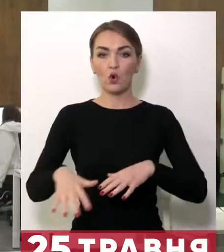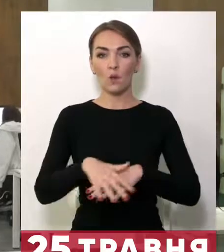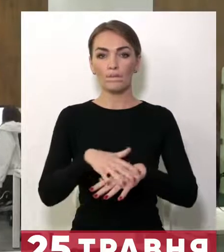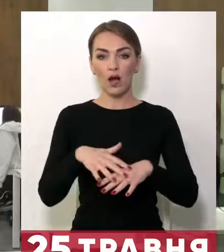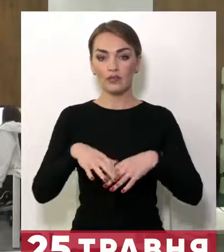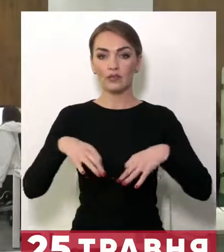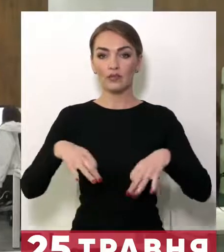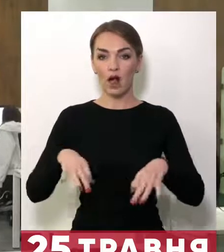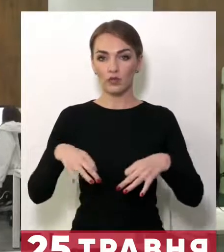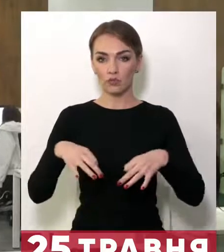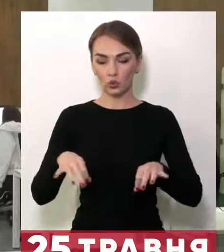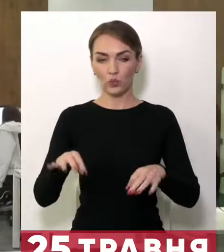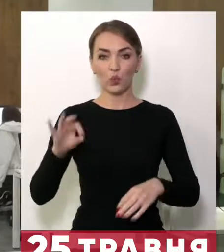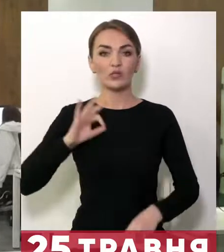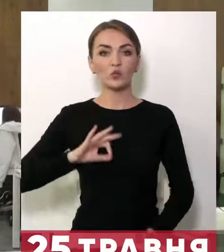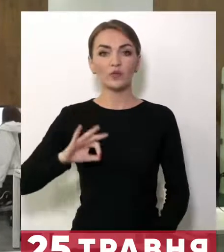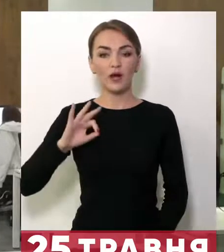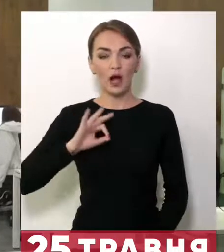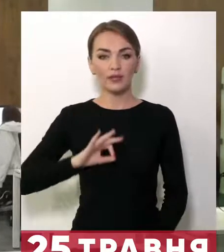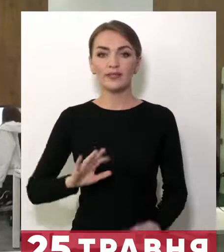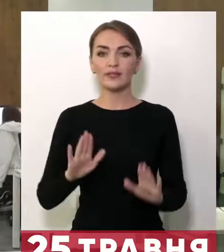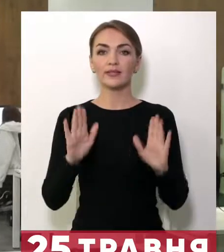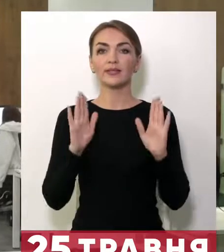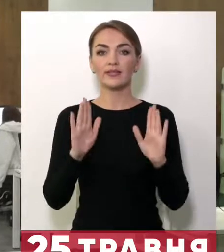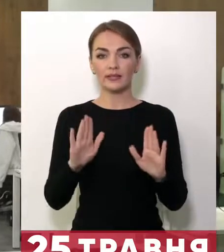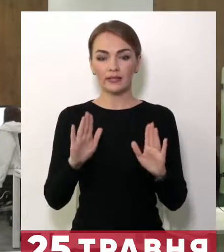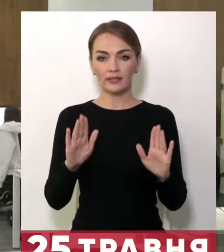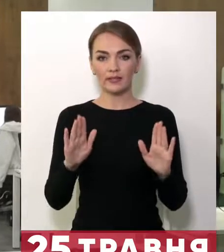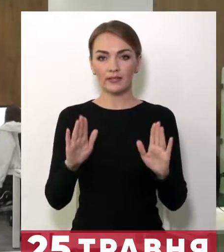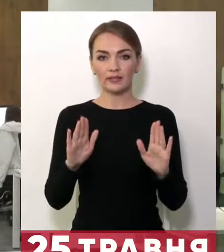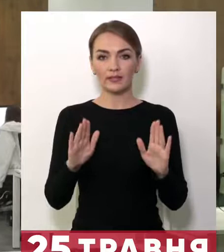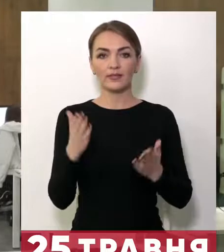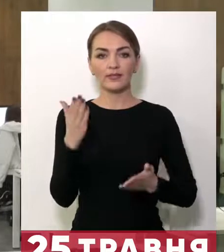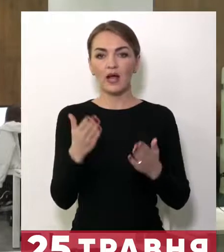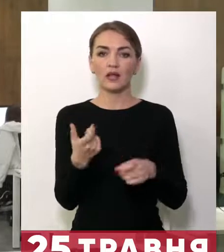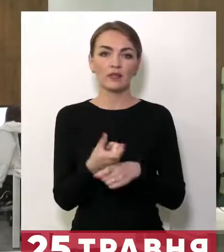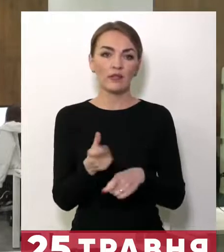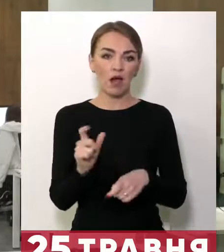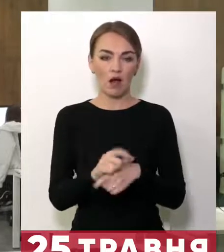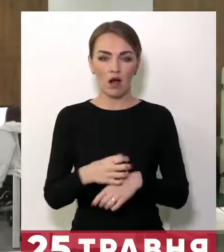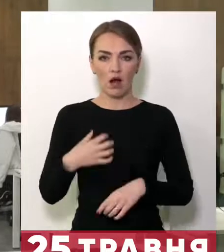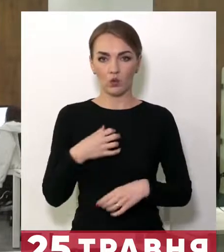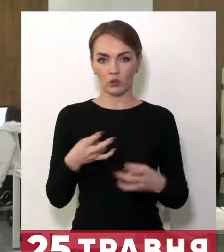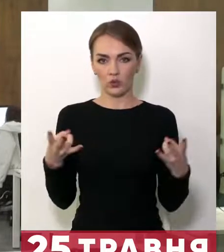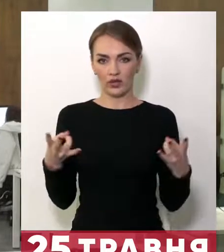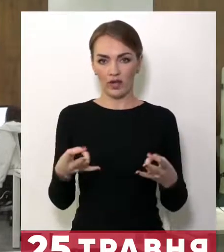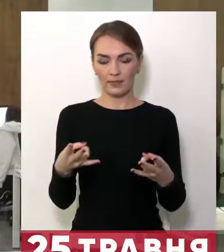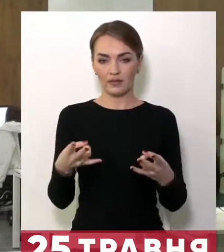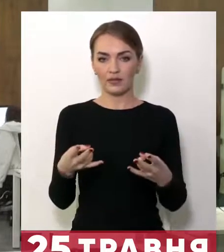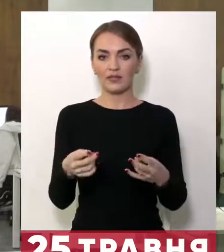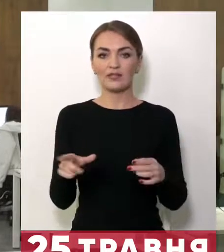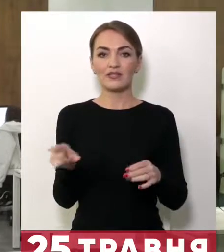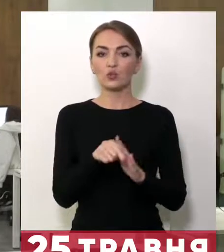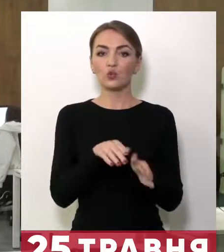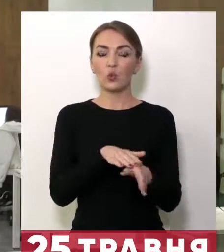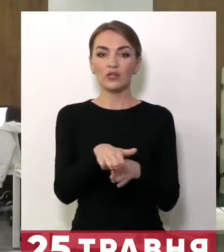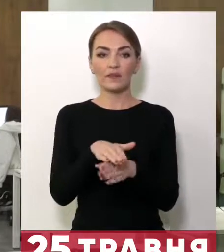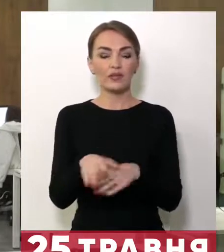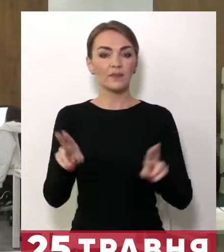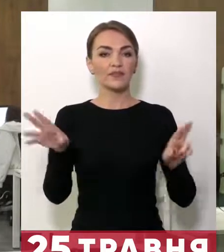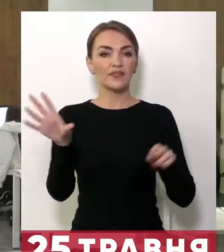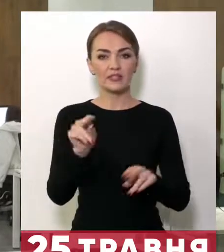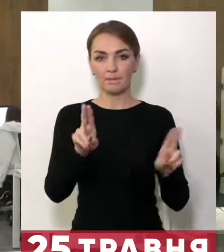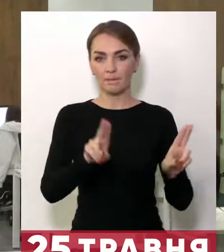Громадським транспортом користуватись тільки за нагальні потреби, з дотримання всіх